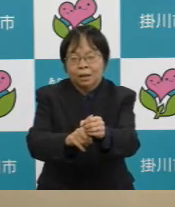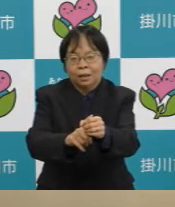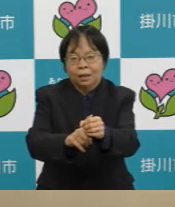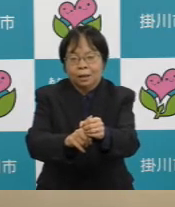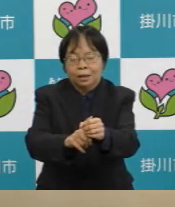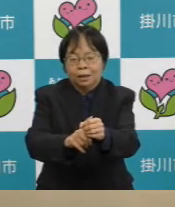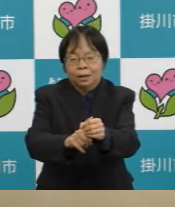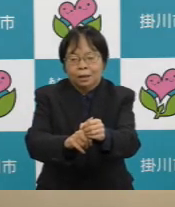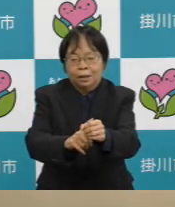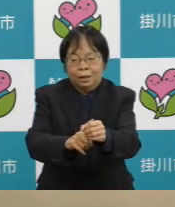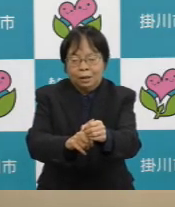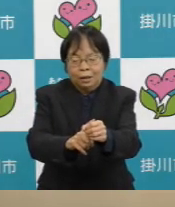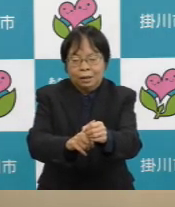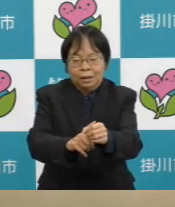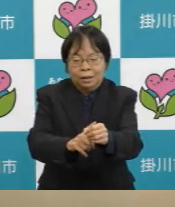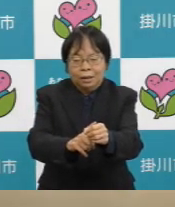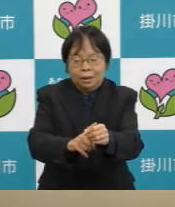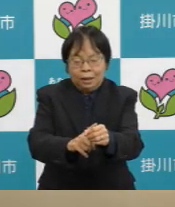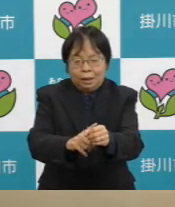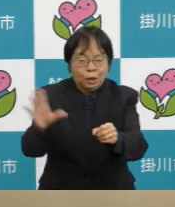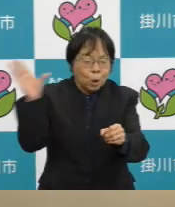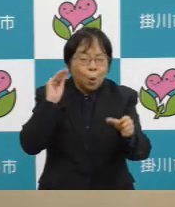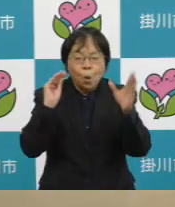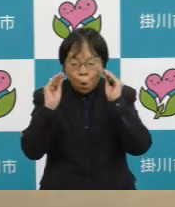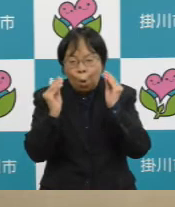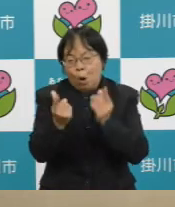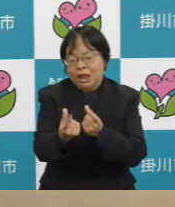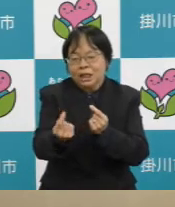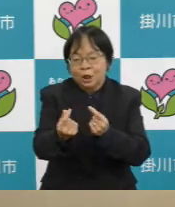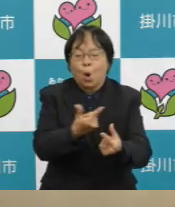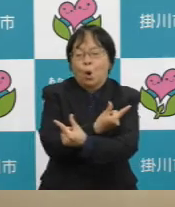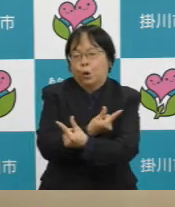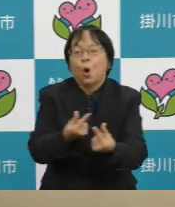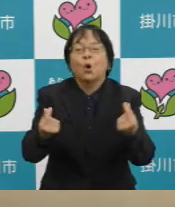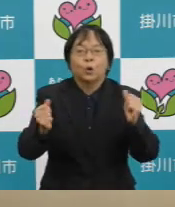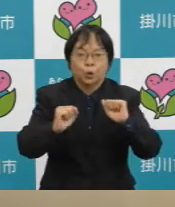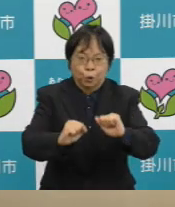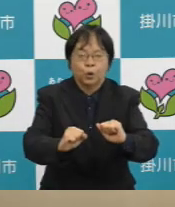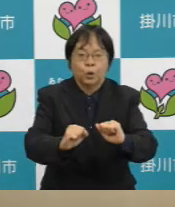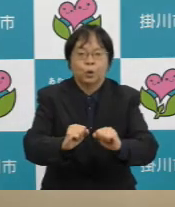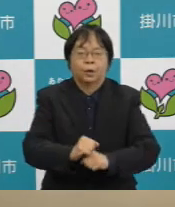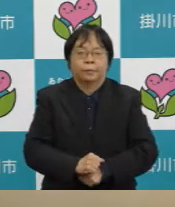情報はしっかり共有しましょうよと、それから